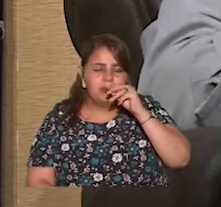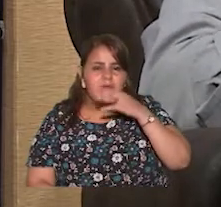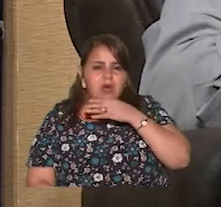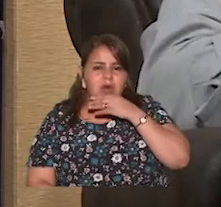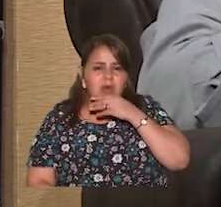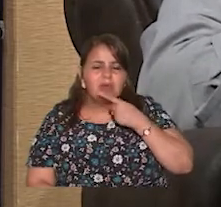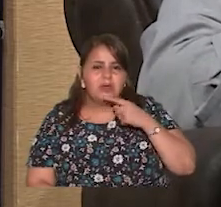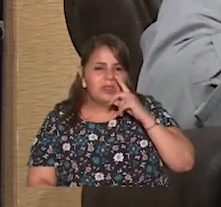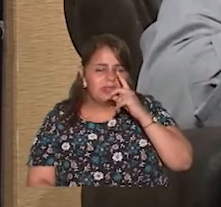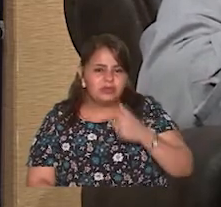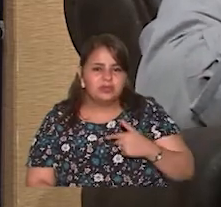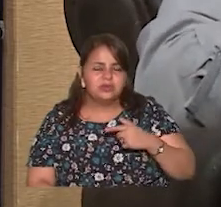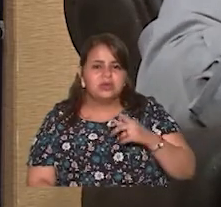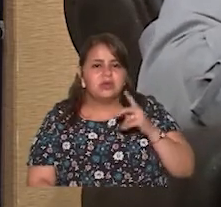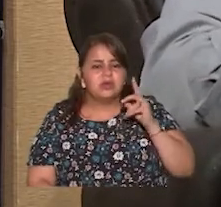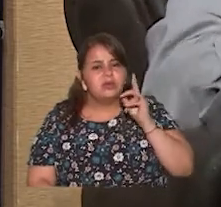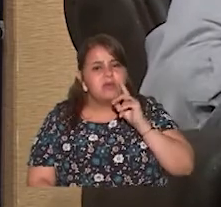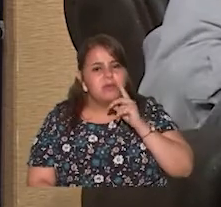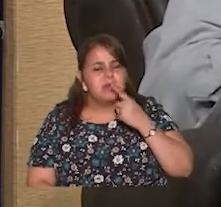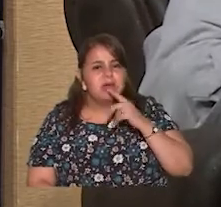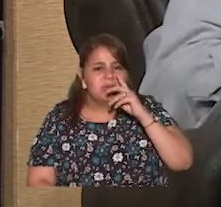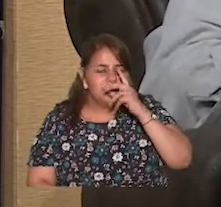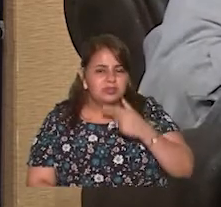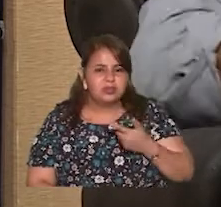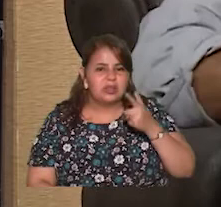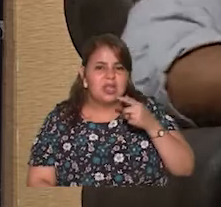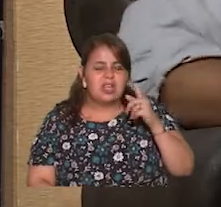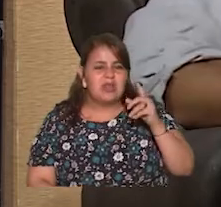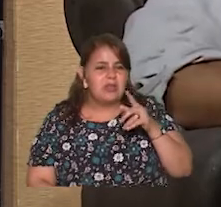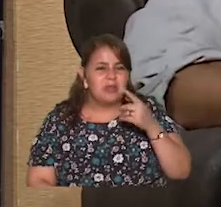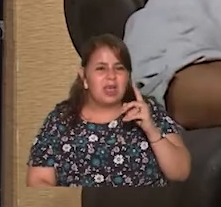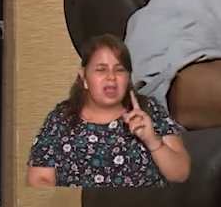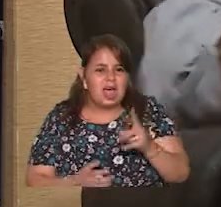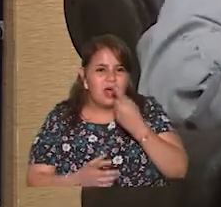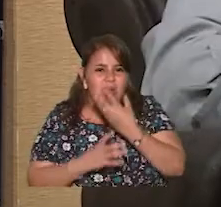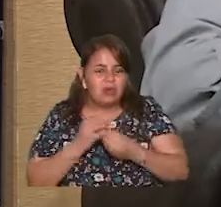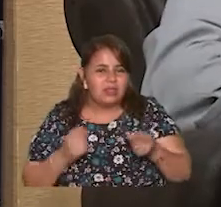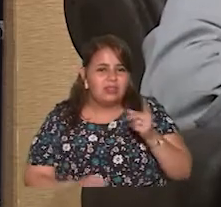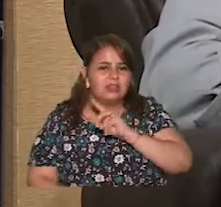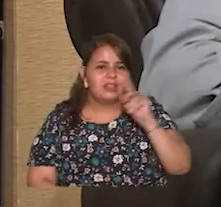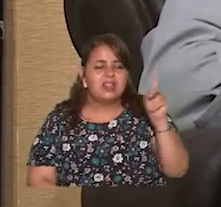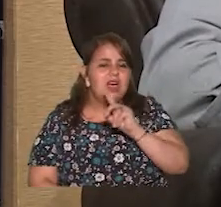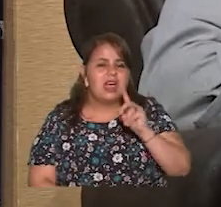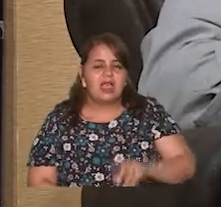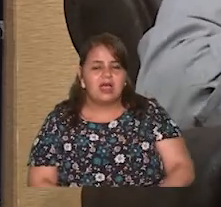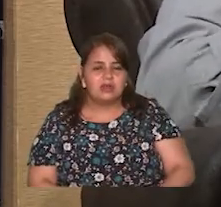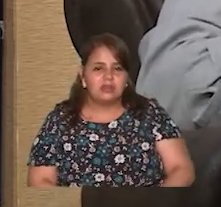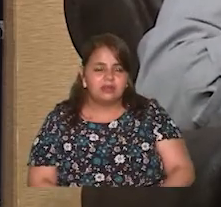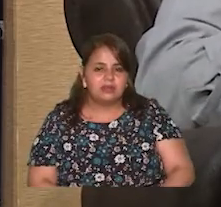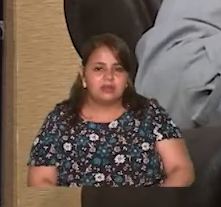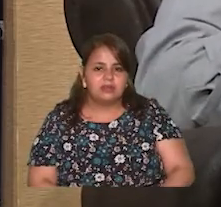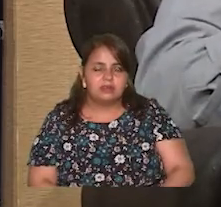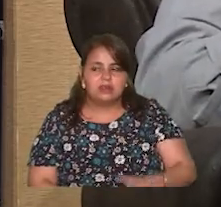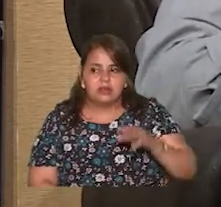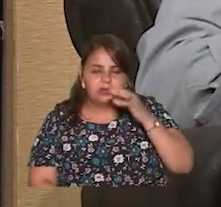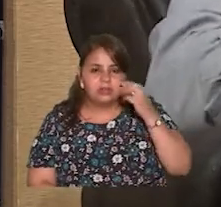شايفين الأم أنانية، شايفين أنت أولوياتك مش إحنا خالص، أنت بس بتدينا واجبات وأوامر بس إحنا مش أولوياتك. إنما لما يلاقوا إن